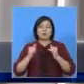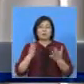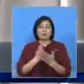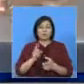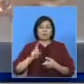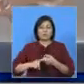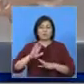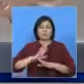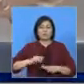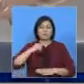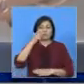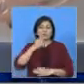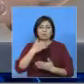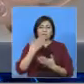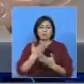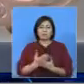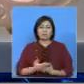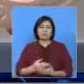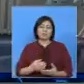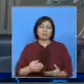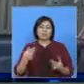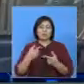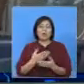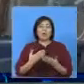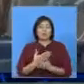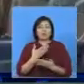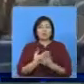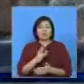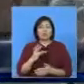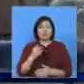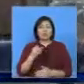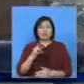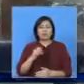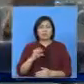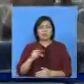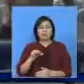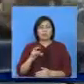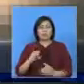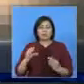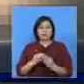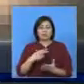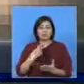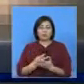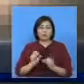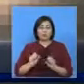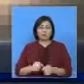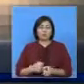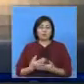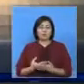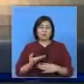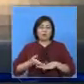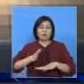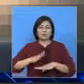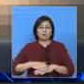Тәуелсіздік жылдарындағы ауыз толтырып айтарлықтай жаңалықтарды нейрохирургия саласында да көре аламыз. Мәселен, соңғы 10 жыл ішінде ауыр